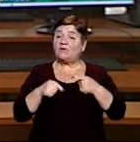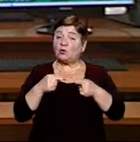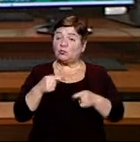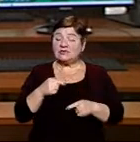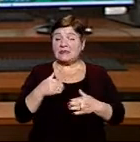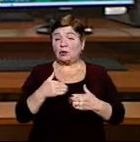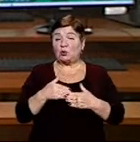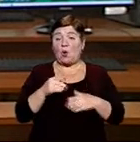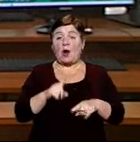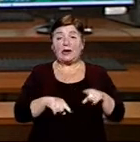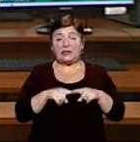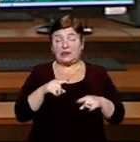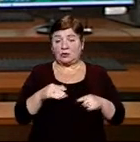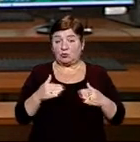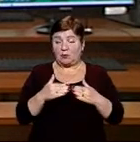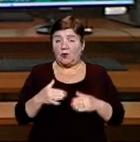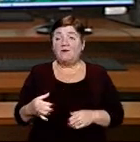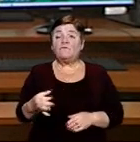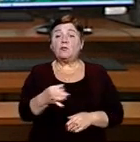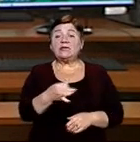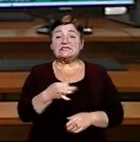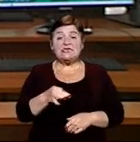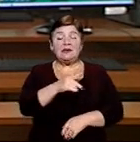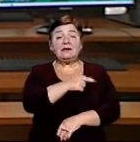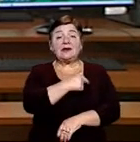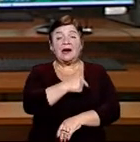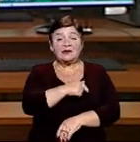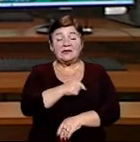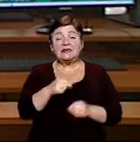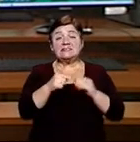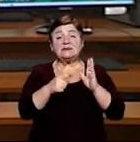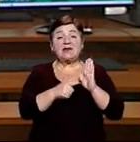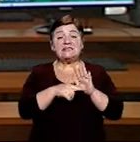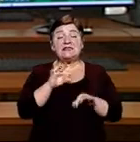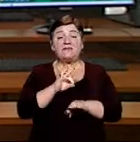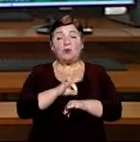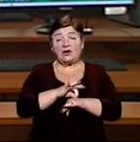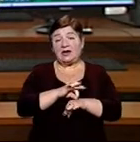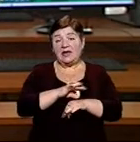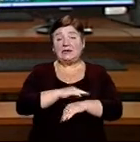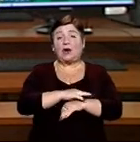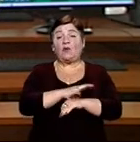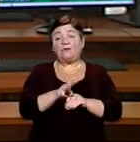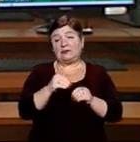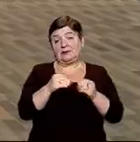до рідних. За словами Яцини, в обласній клінічній лікарні перебувають 17 хворих на COVID-19.